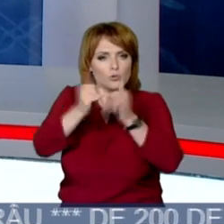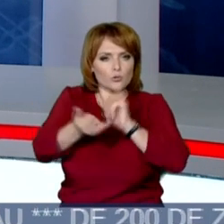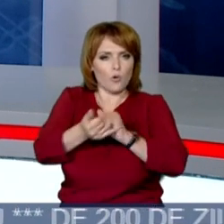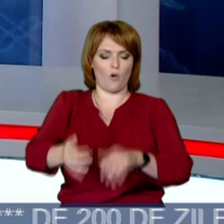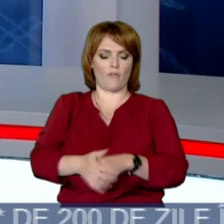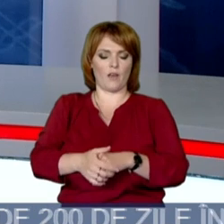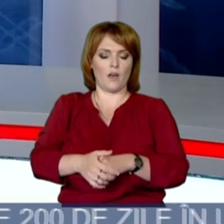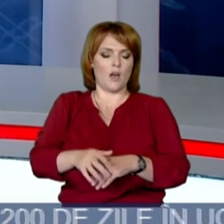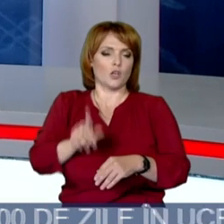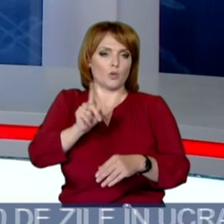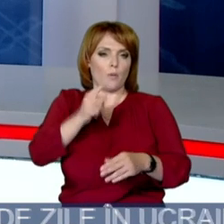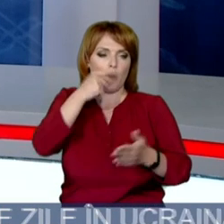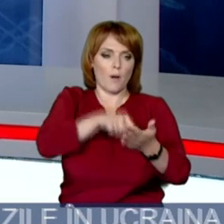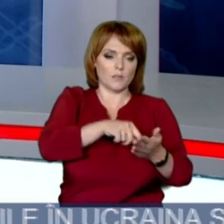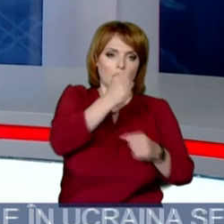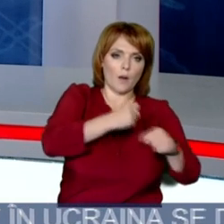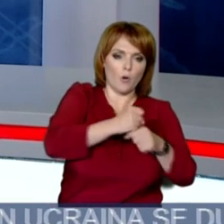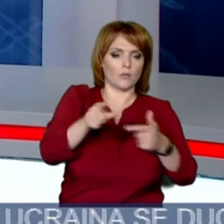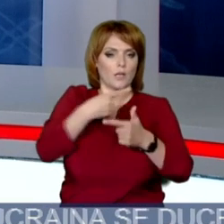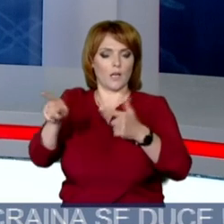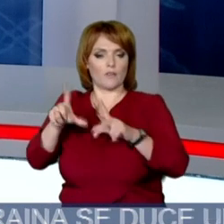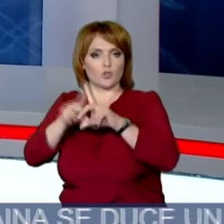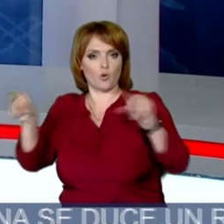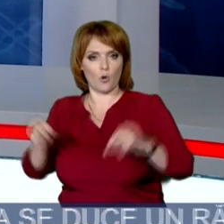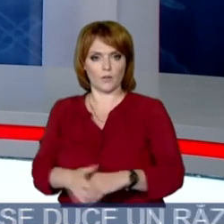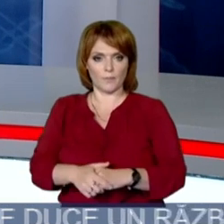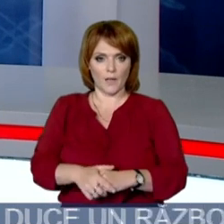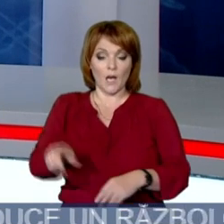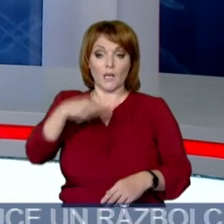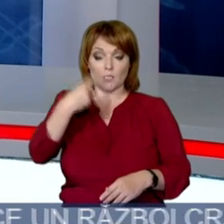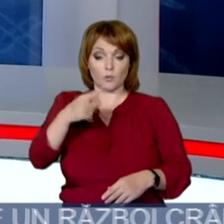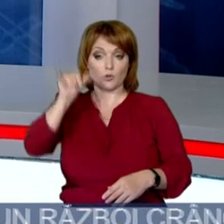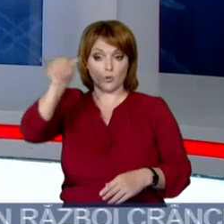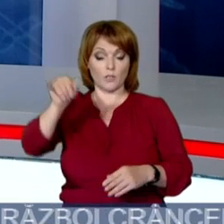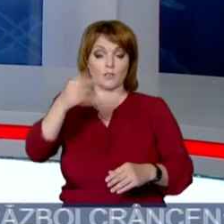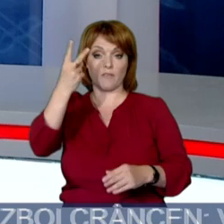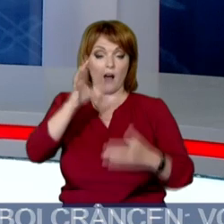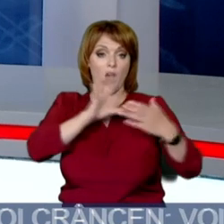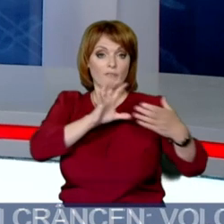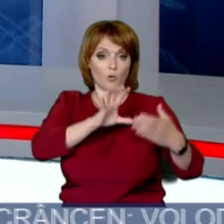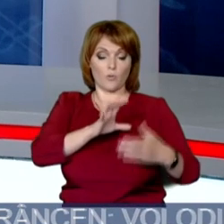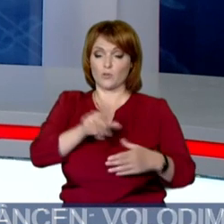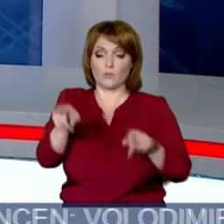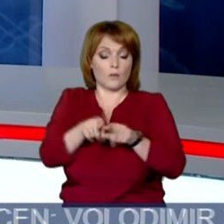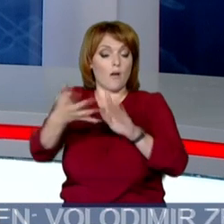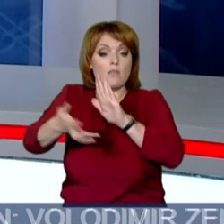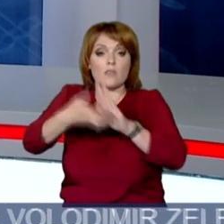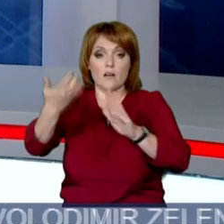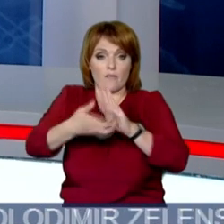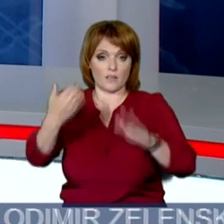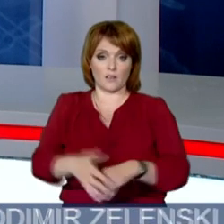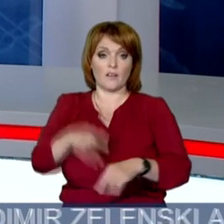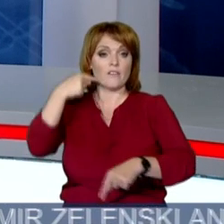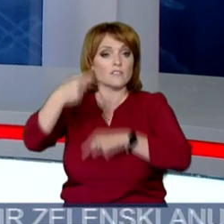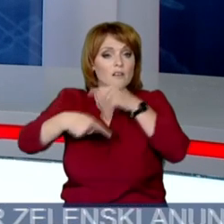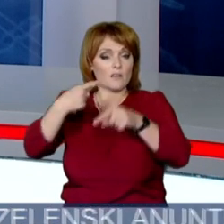spun că cele două rute de autobuz care efectuează cursele spre Chișinău nu sunt suficiente pentru numărul total de pasageri care